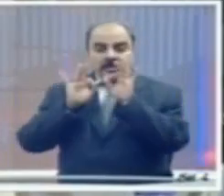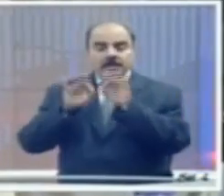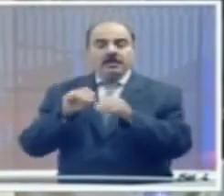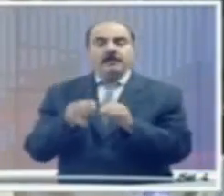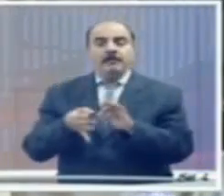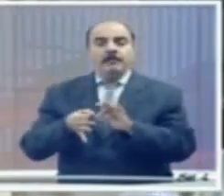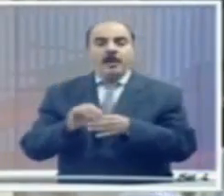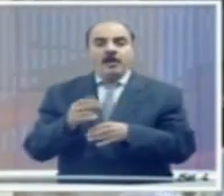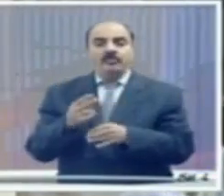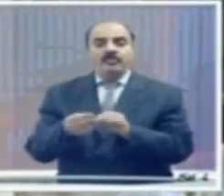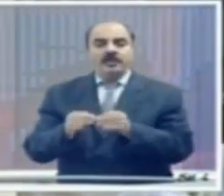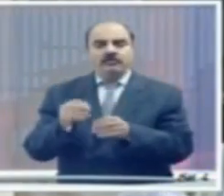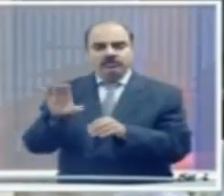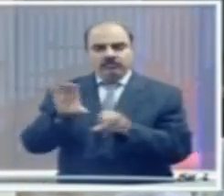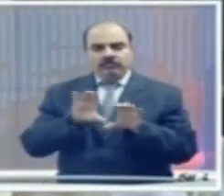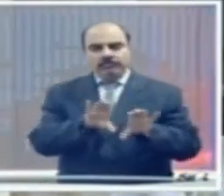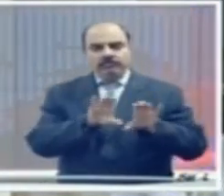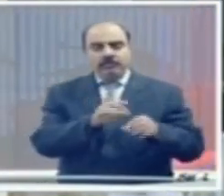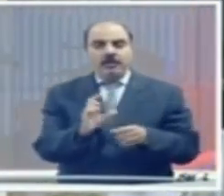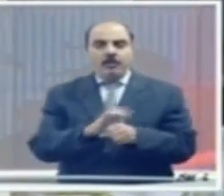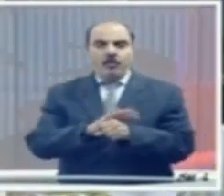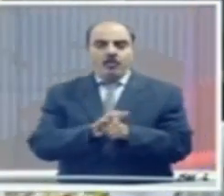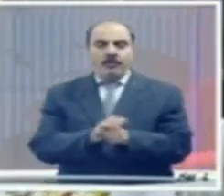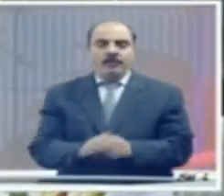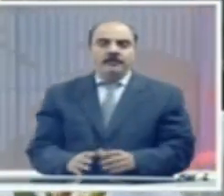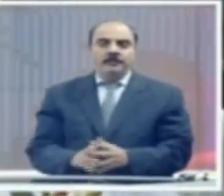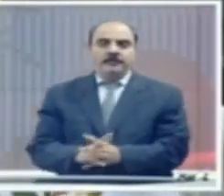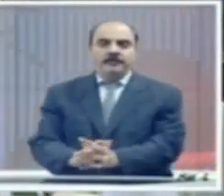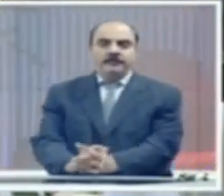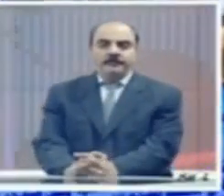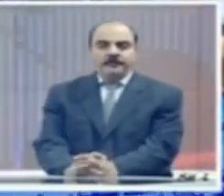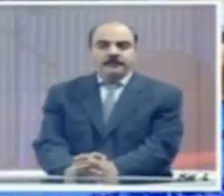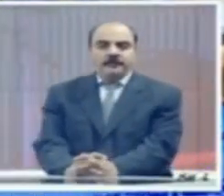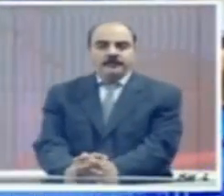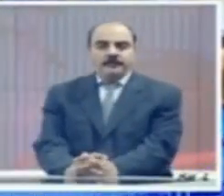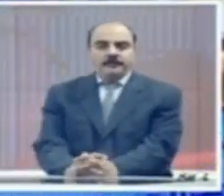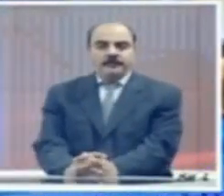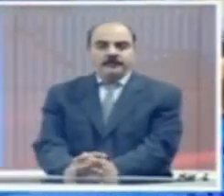لتوفير 20 مليون جرعة من لقاحات كورونا.